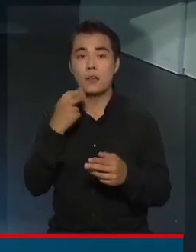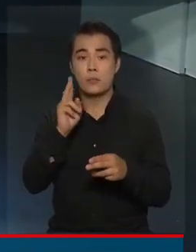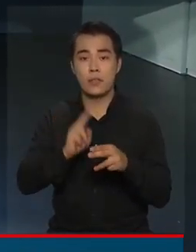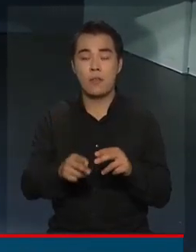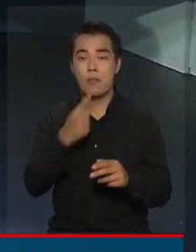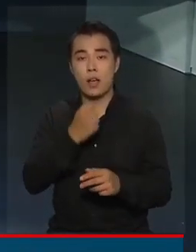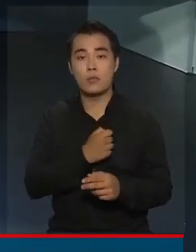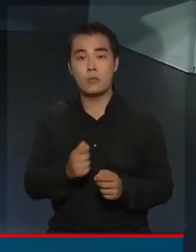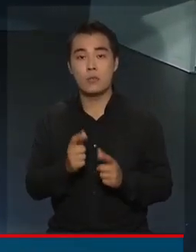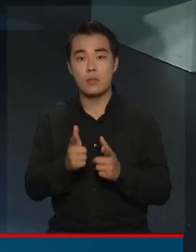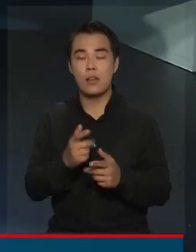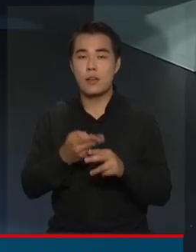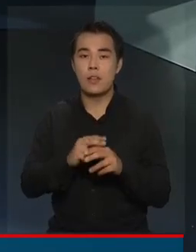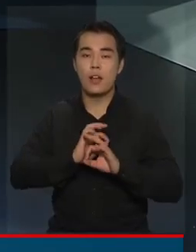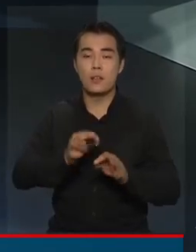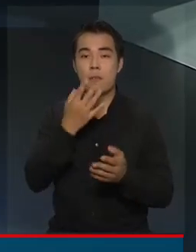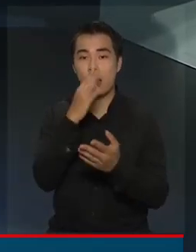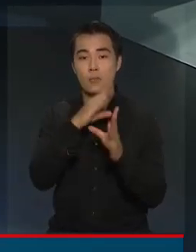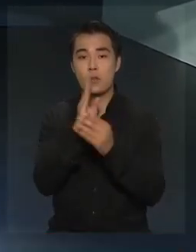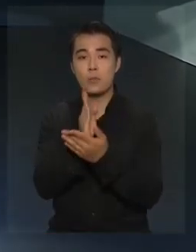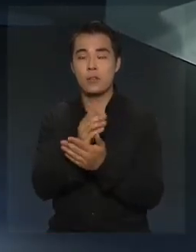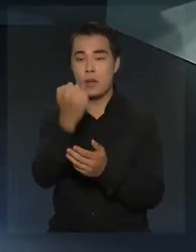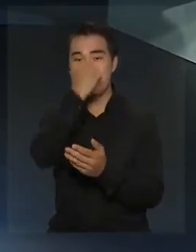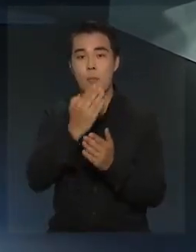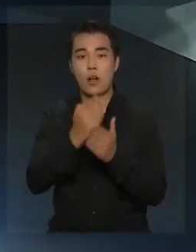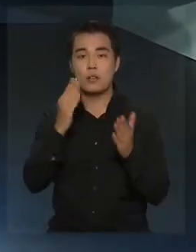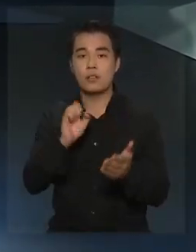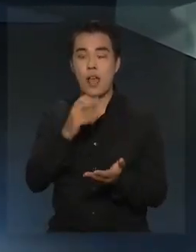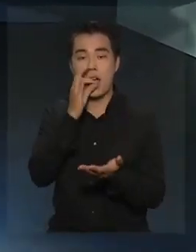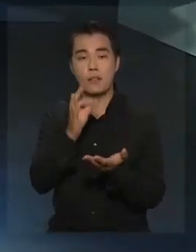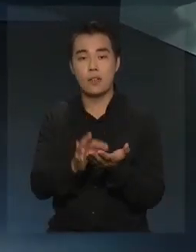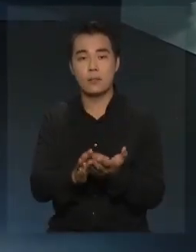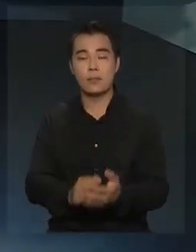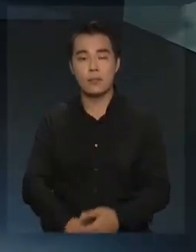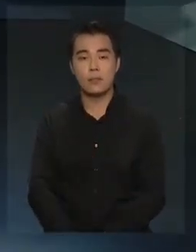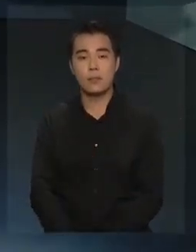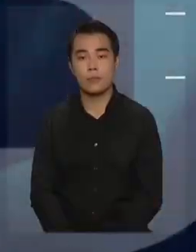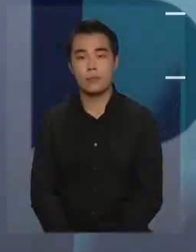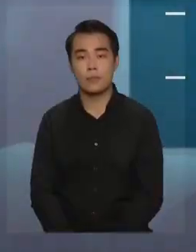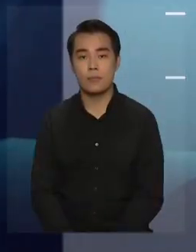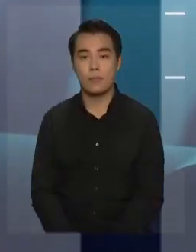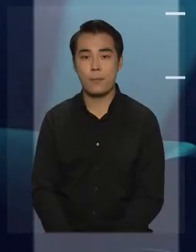службы. Прекрасные перспективы. Огромное вам спасибо за ваше интервью. Вам спасибо.